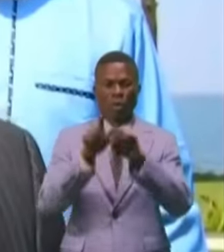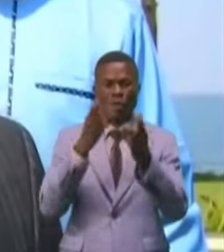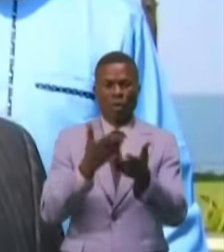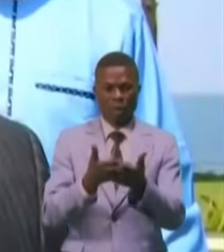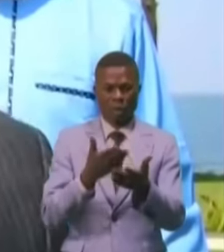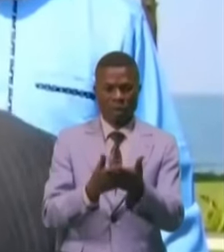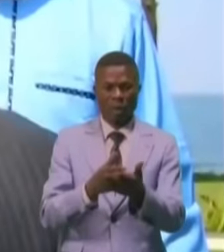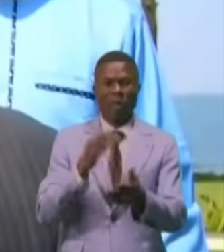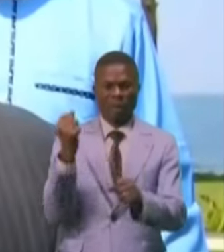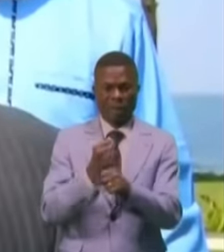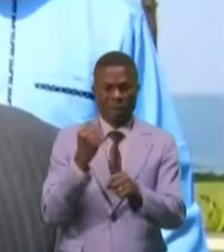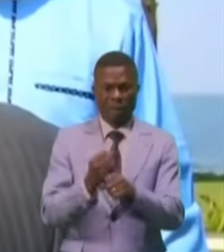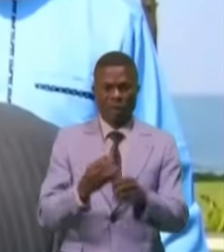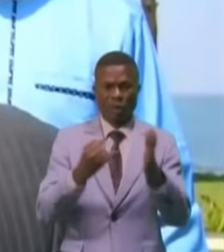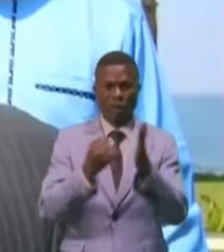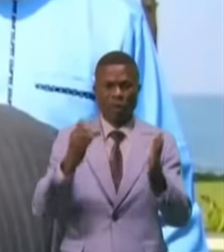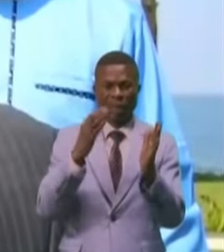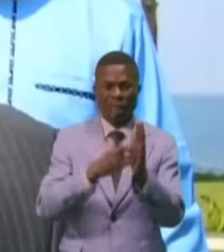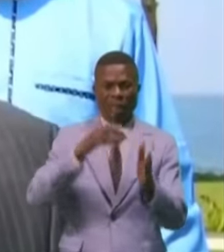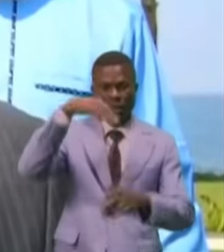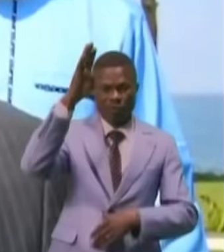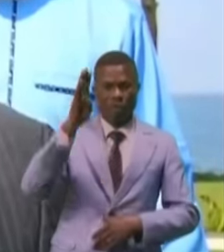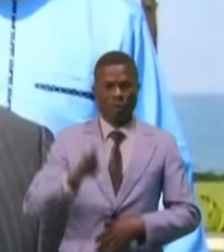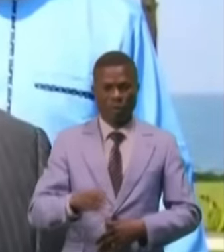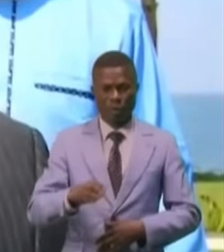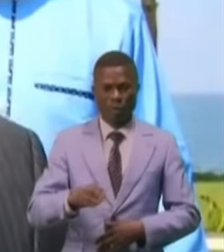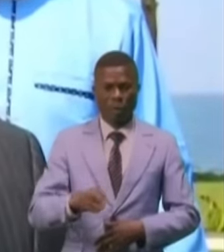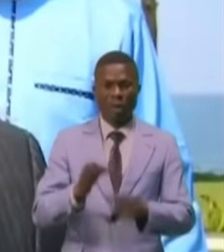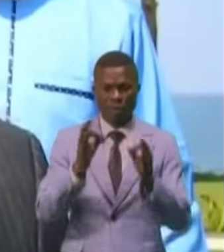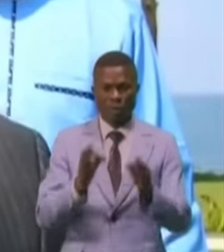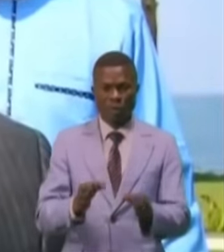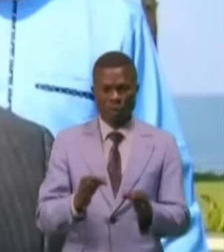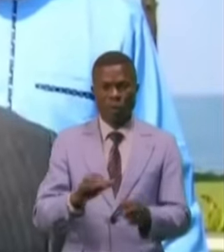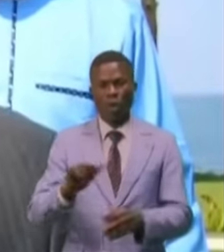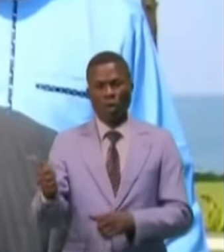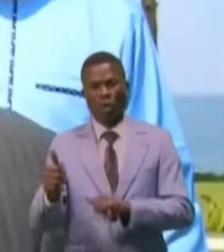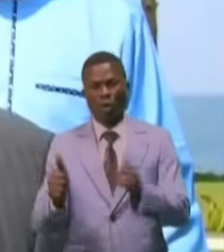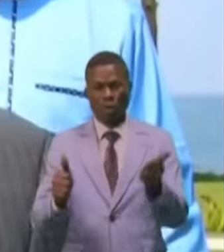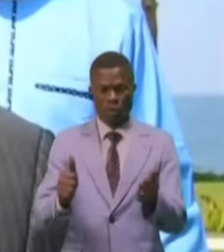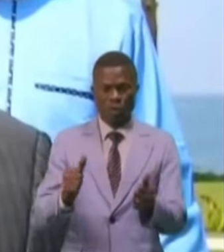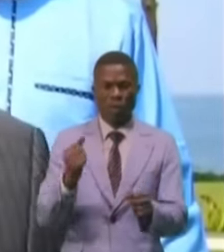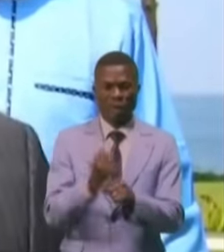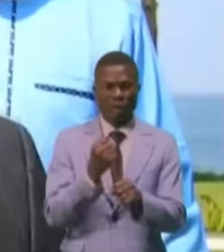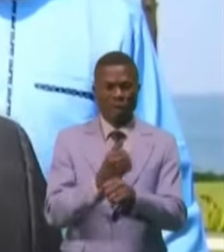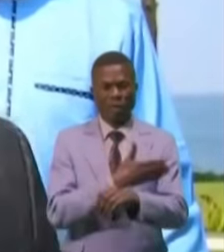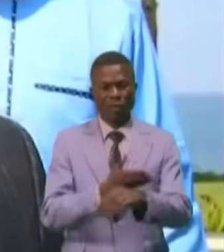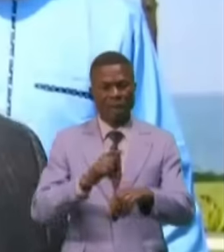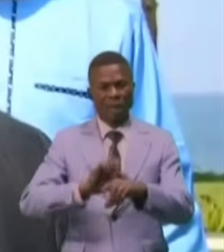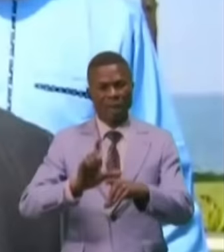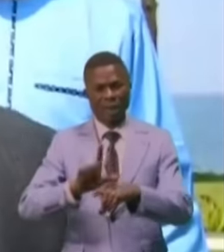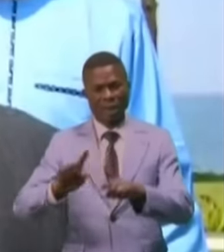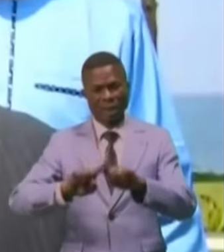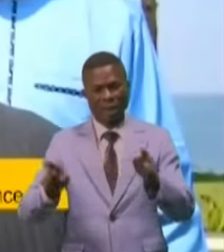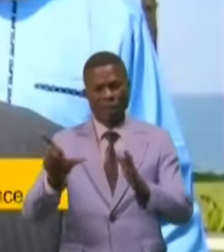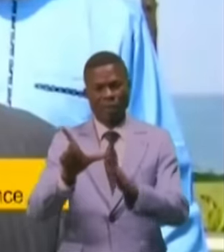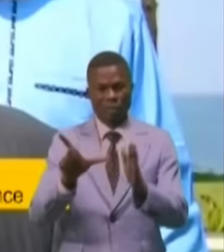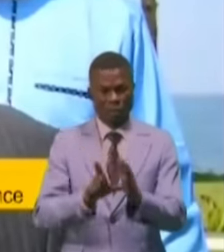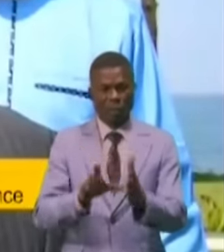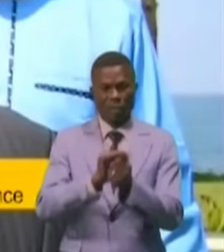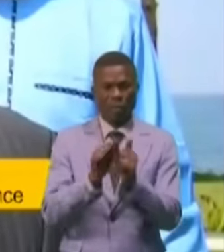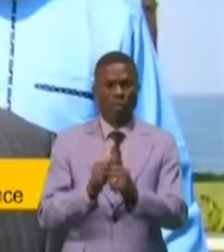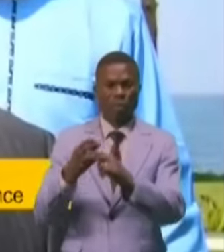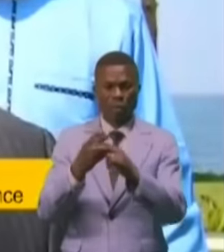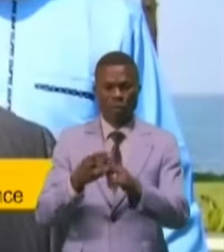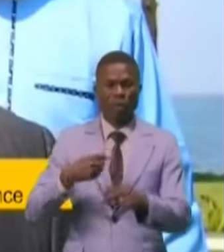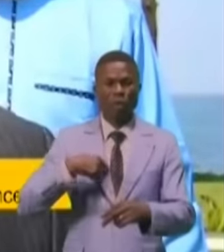de réalisation de 69%. Et c'est donc, bien que ça s'appelle contre-performance conformément à la loi, mais par rapport au contexte de sécurité, nous